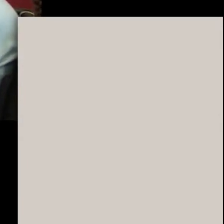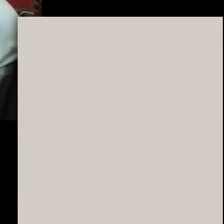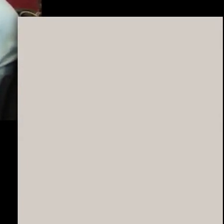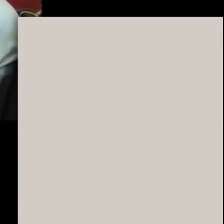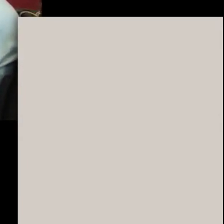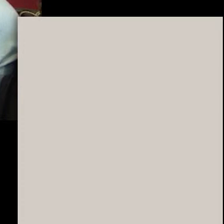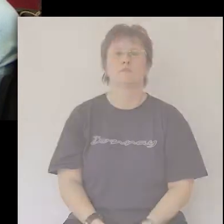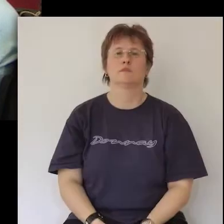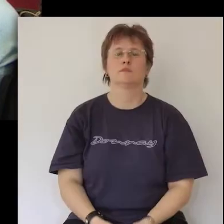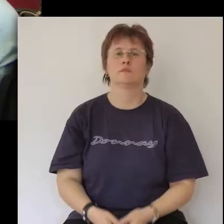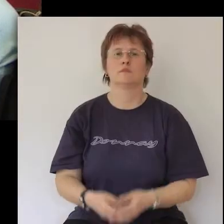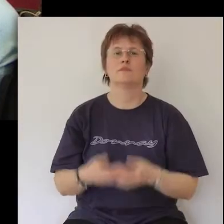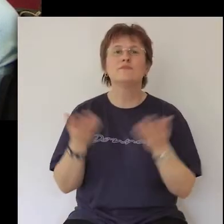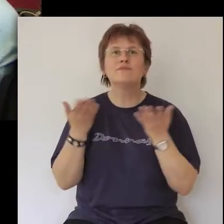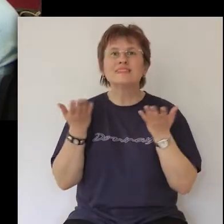ja